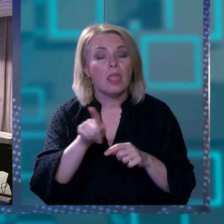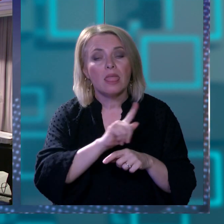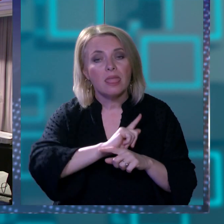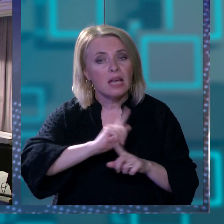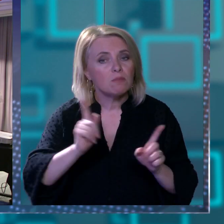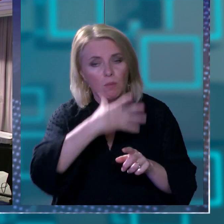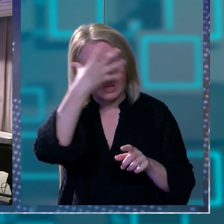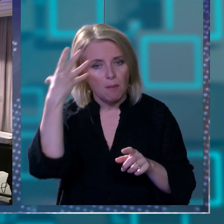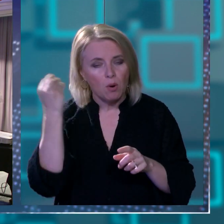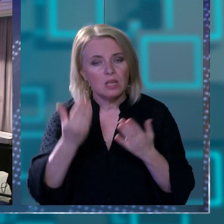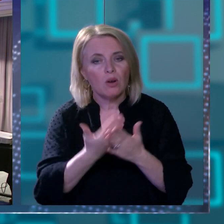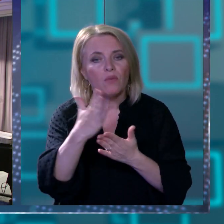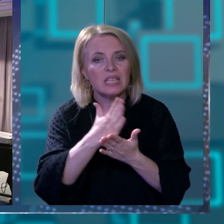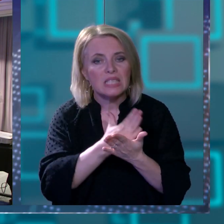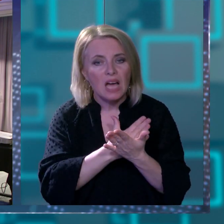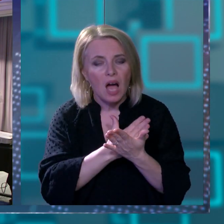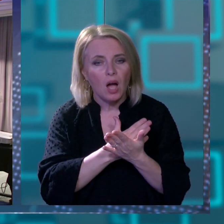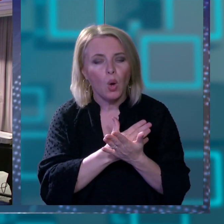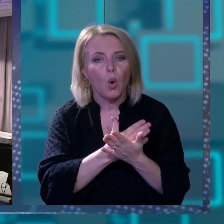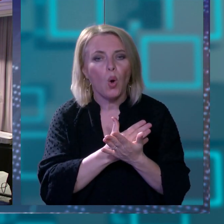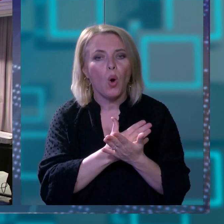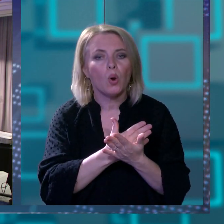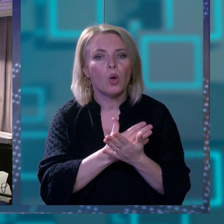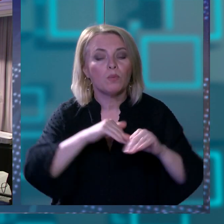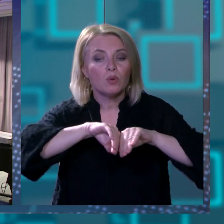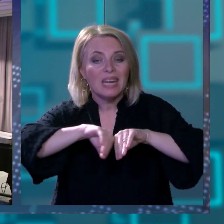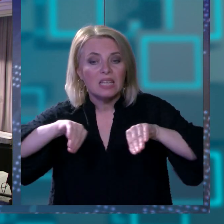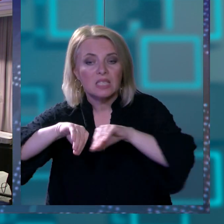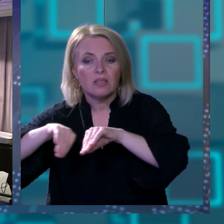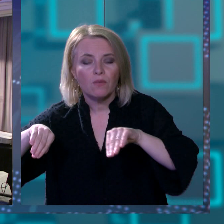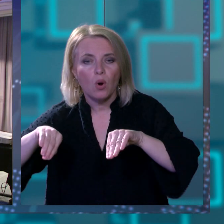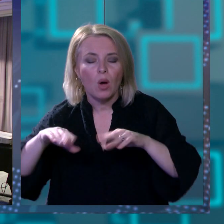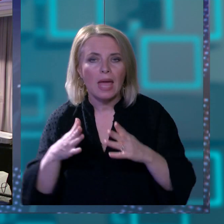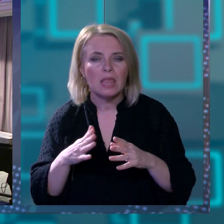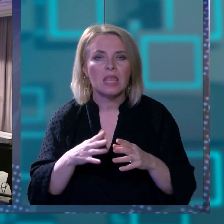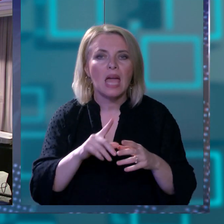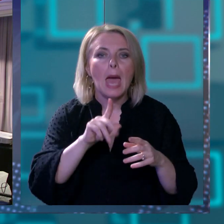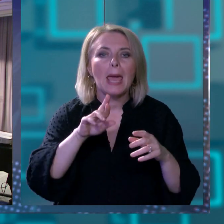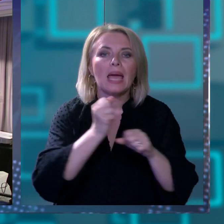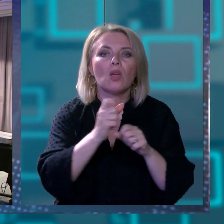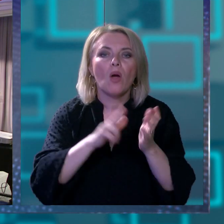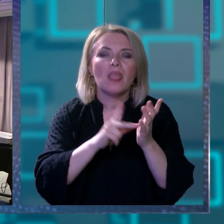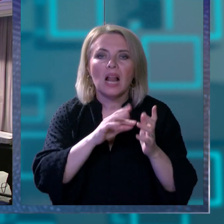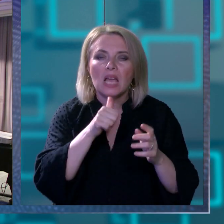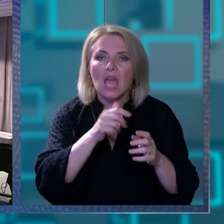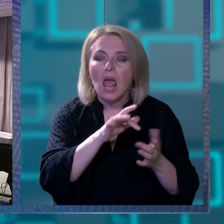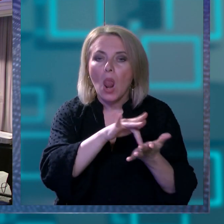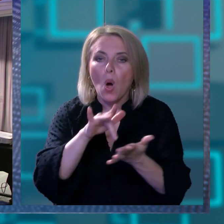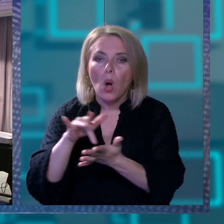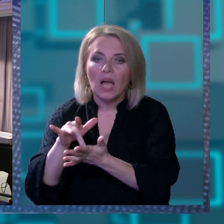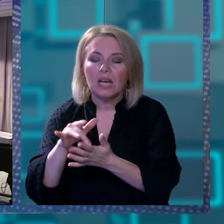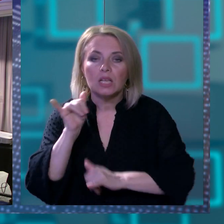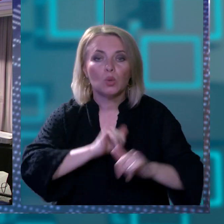2020. godine Ministarstvo turizma razgraničilo poslove regionalnih, lokalnih, turističkih zajednica kao i nacionalne. Mi